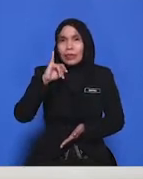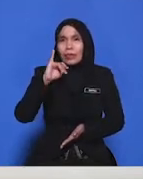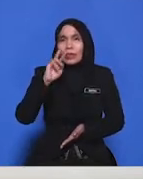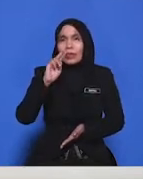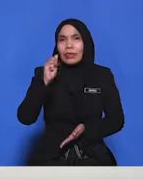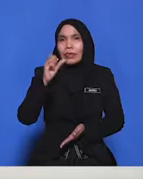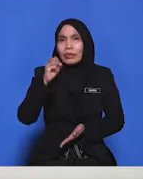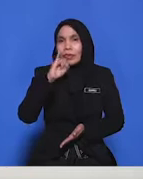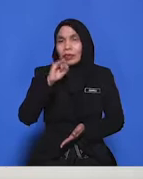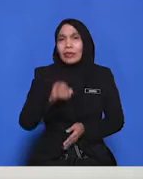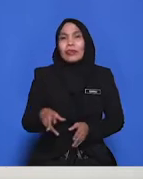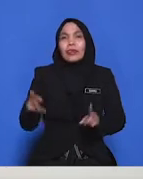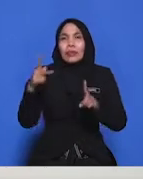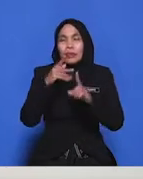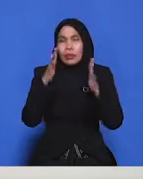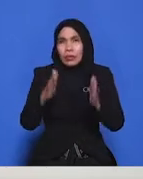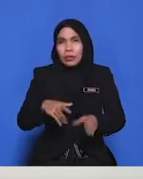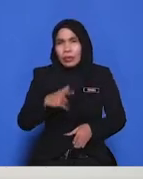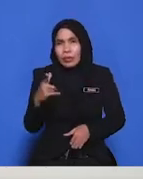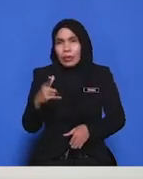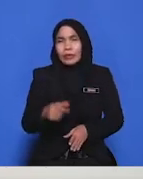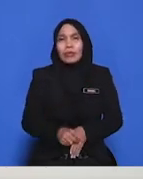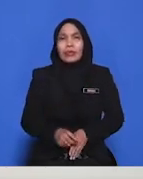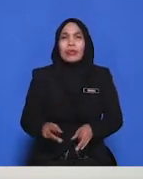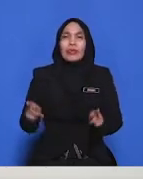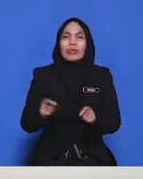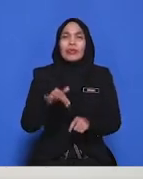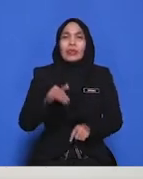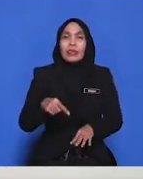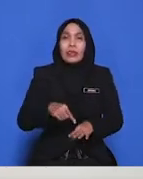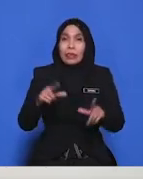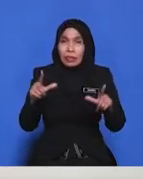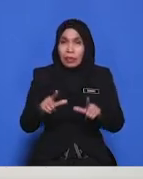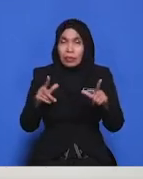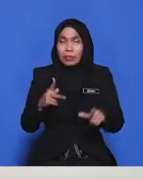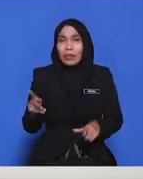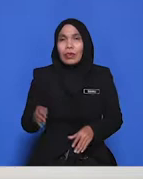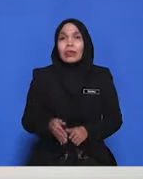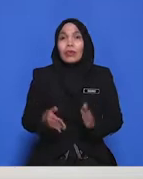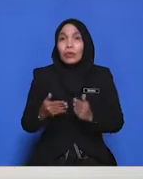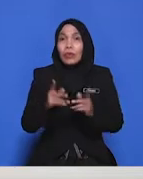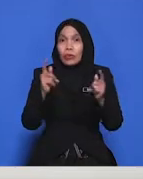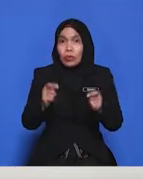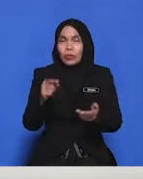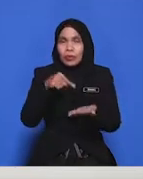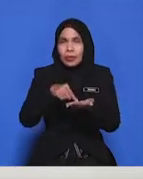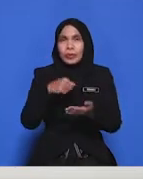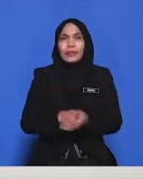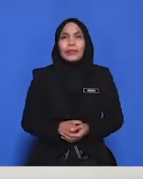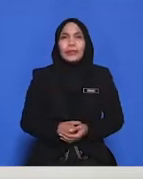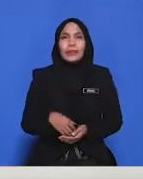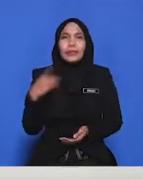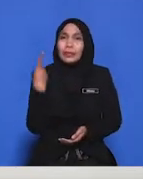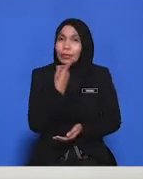ya murid-murid, seperti apa yang dilakukan oleh As-Sayyid Jamaluddin Al-Afghani. Namun, kita